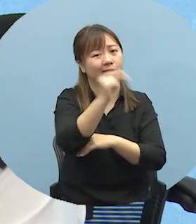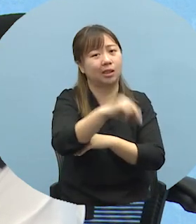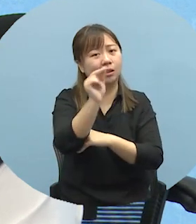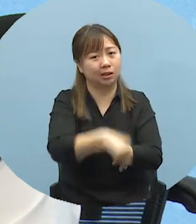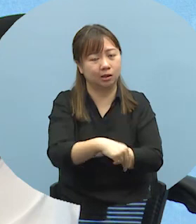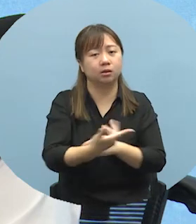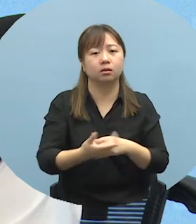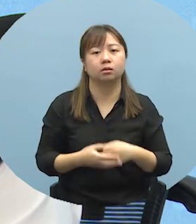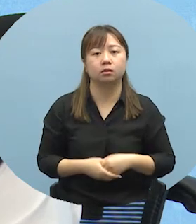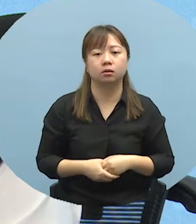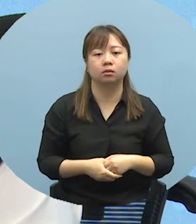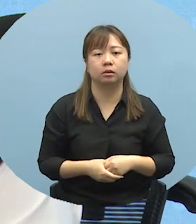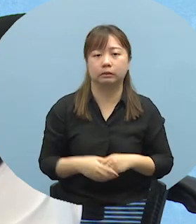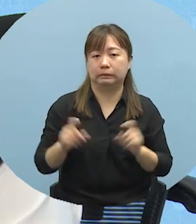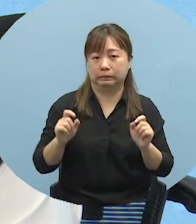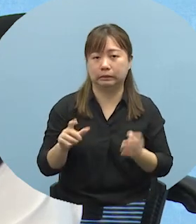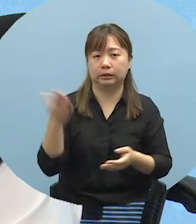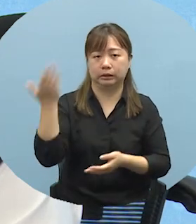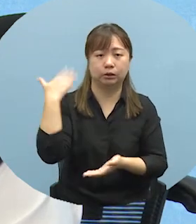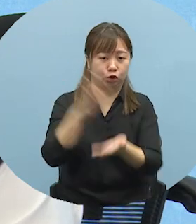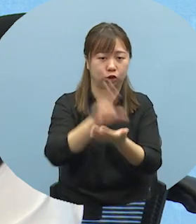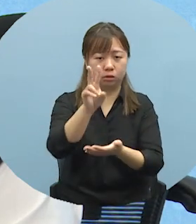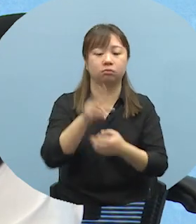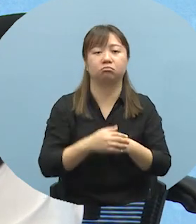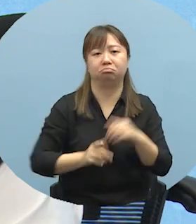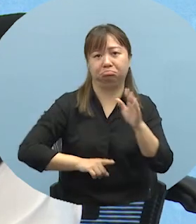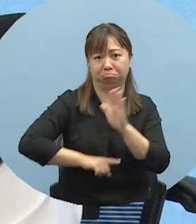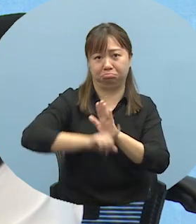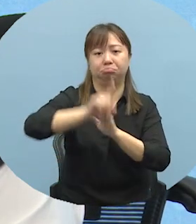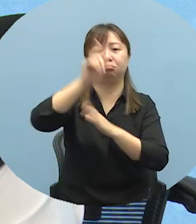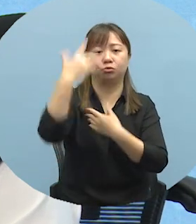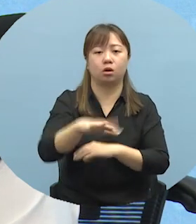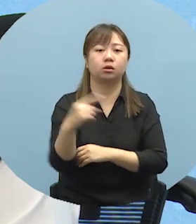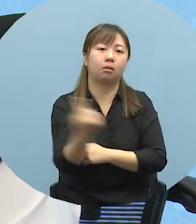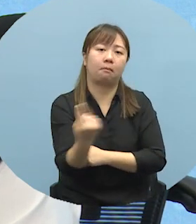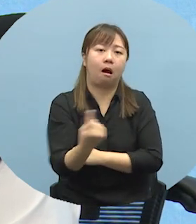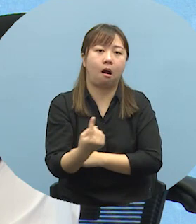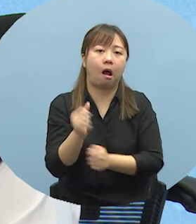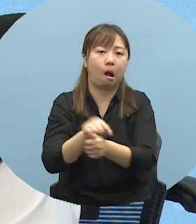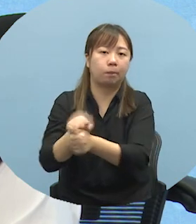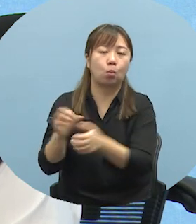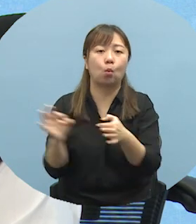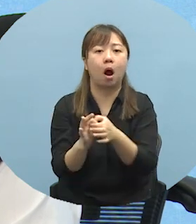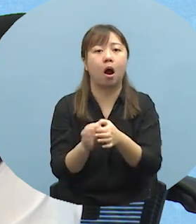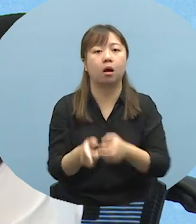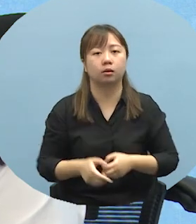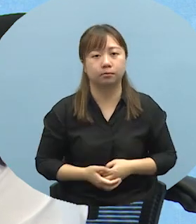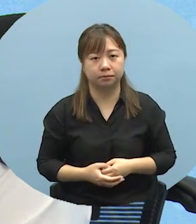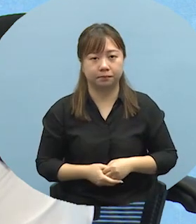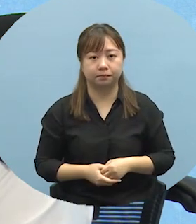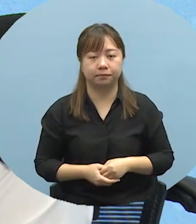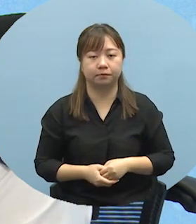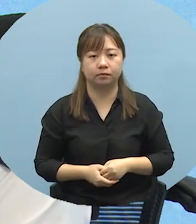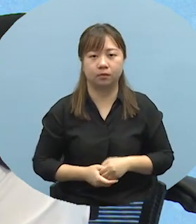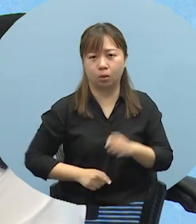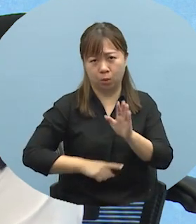宗。咁即係話過去呢兩年咧，其實咧已經升超過10,000宗嘅騙案。升幅